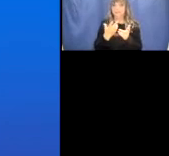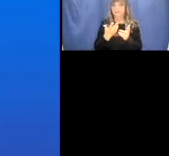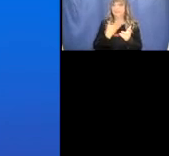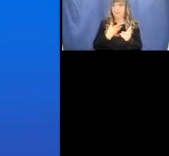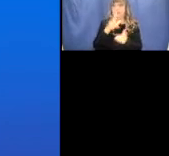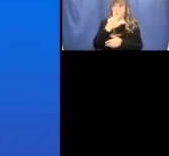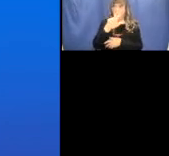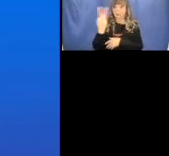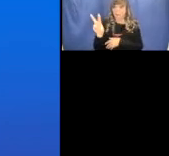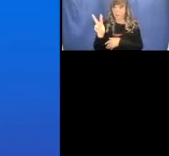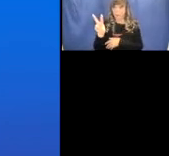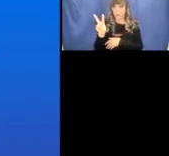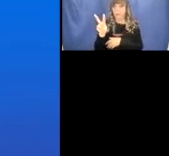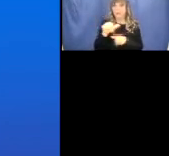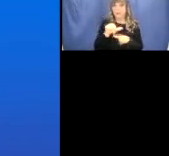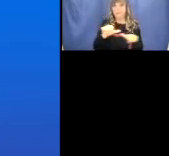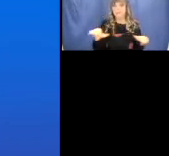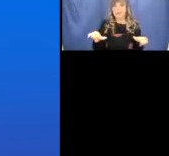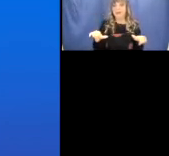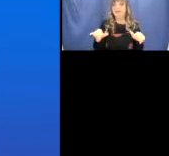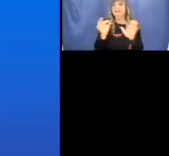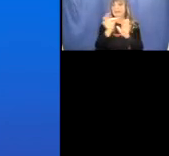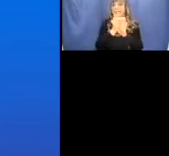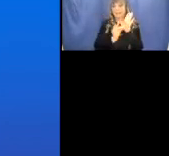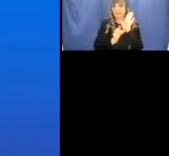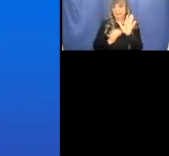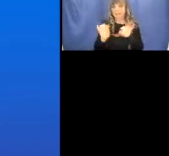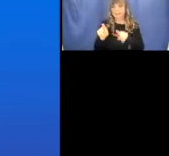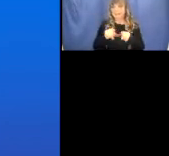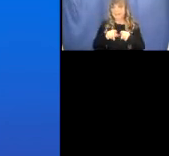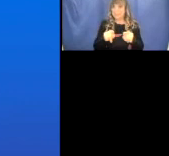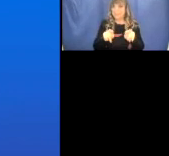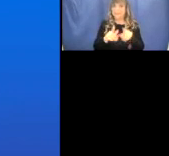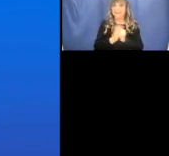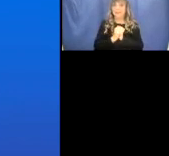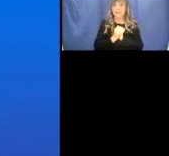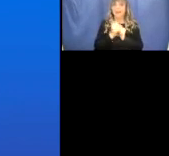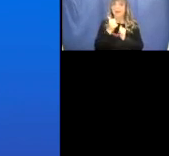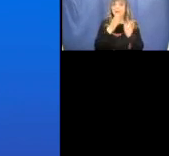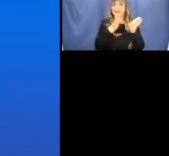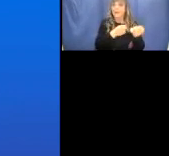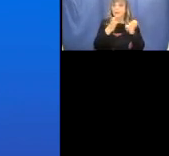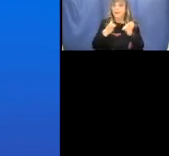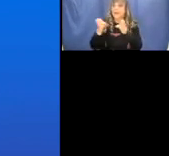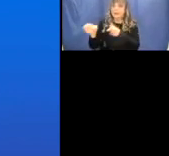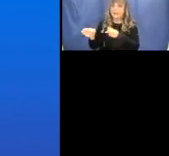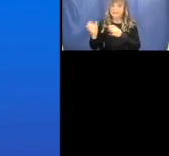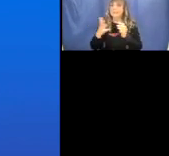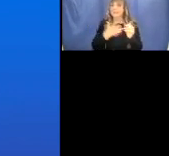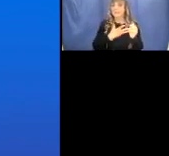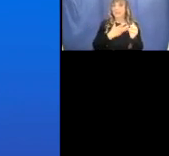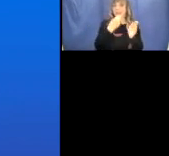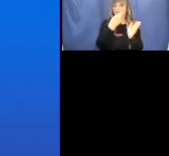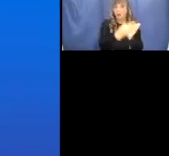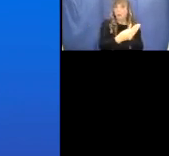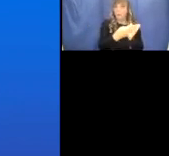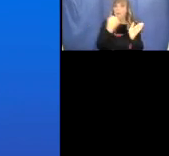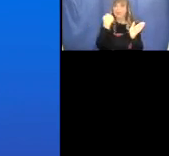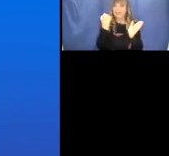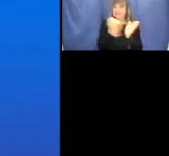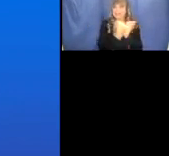appunto sulla base degli elementi di simmetria ma ogni classe stata descritta con un nome